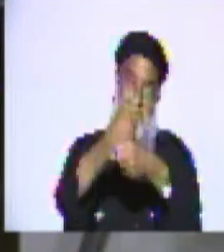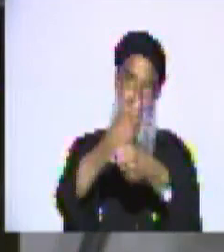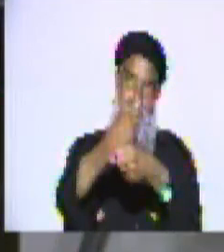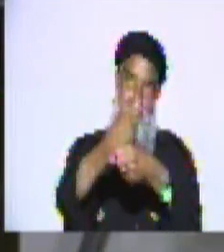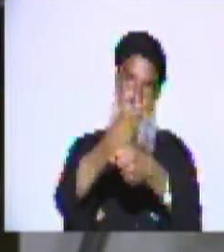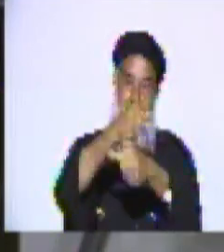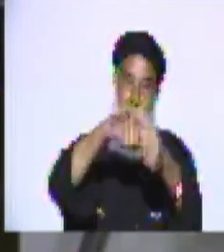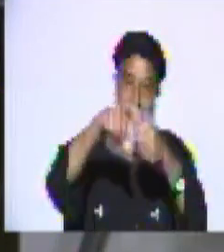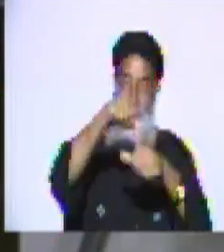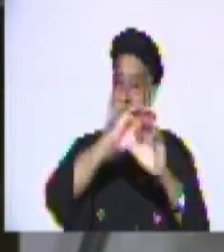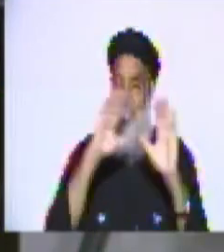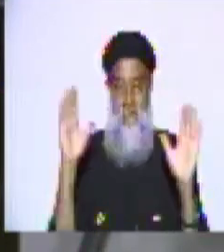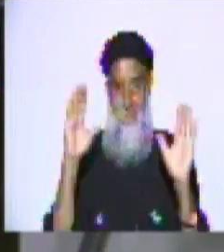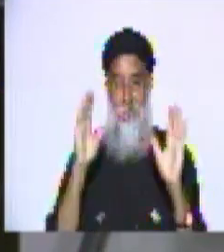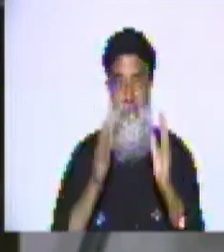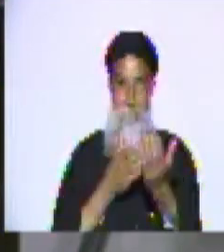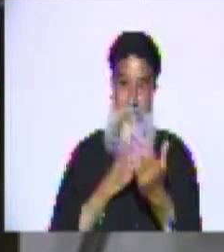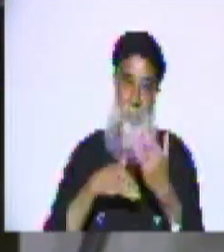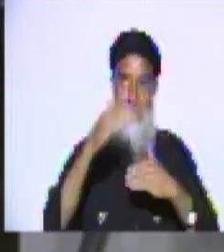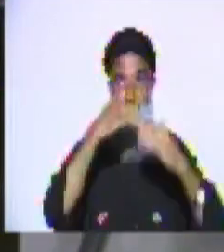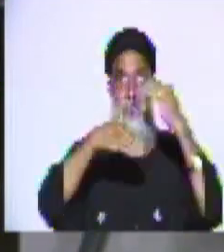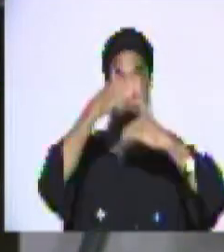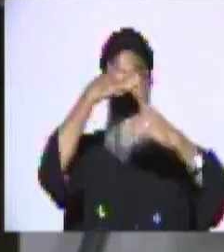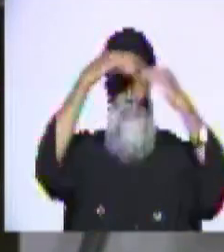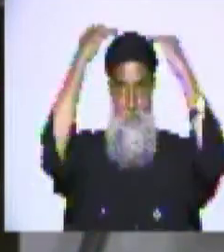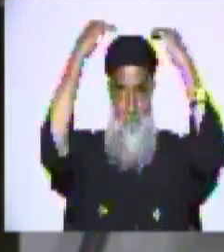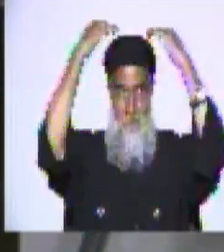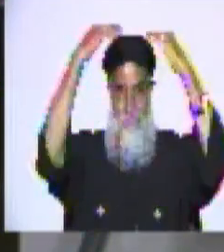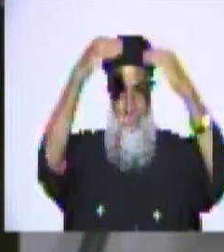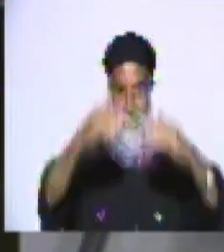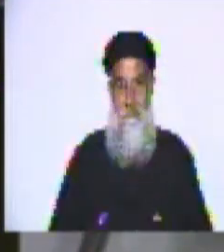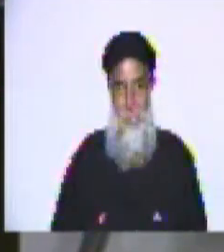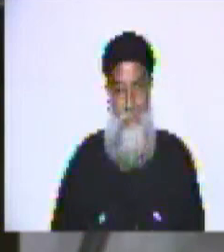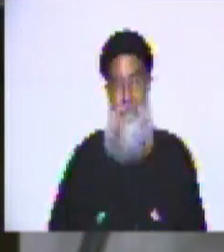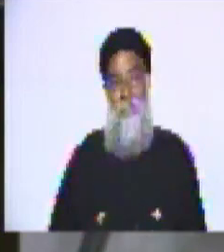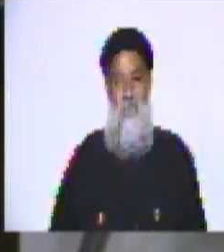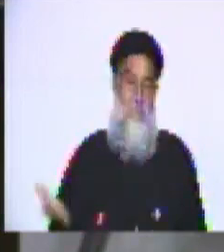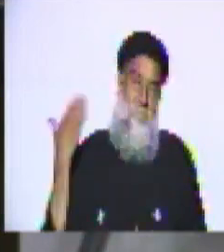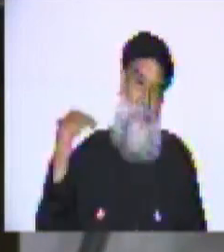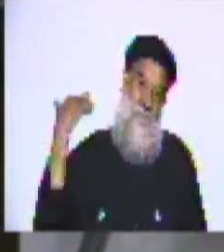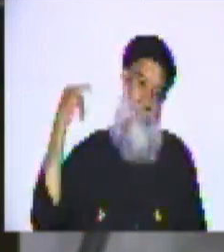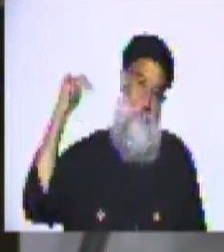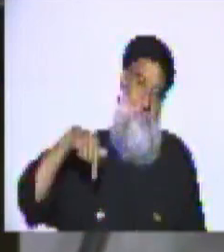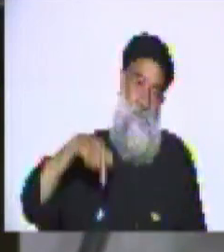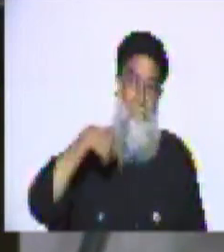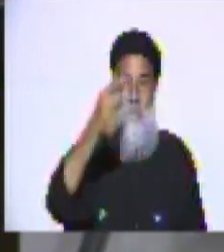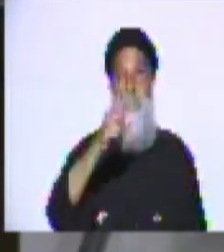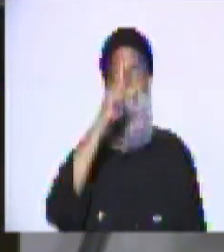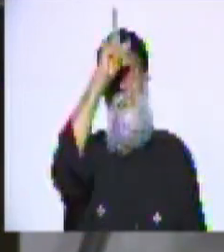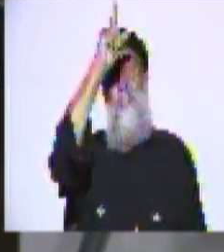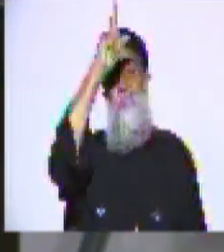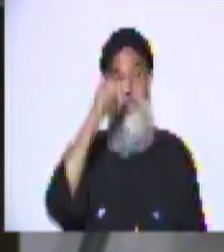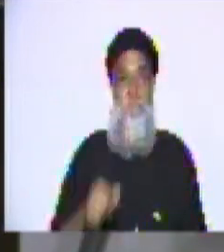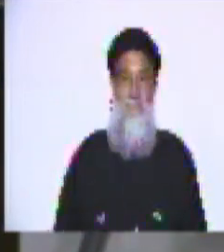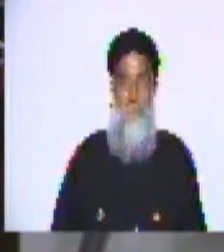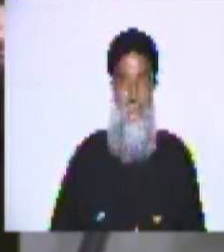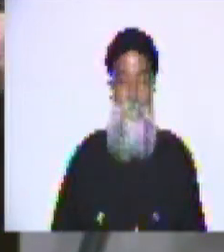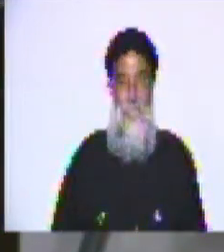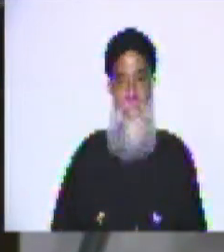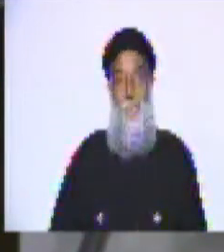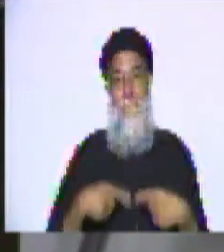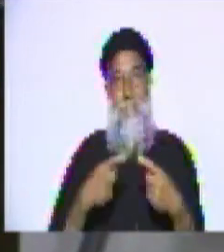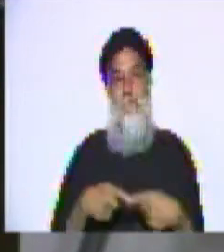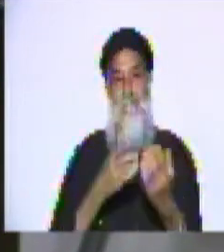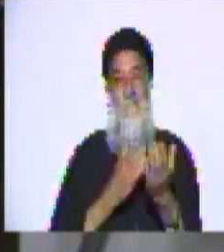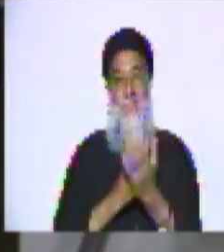زمن معين. يعني ربنا فوق الزمن، في الماضي والحاضر والمستقبل بالنسبة له حاضر